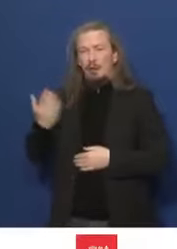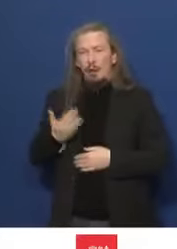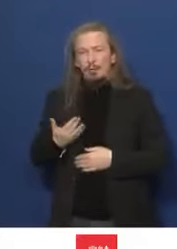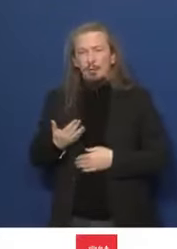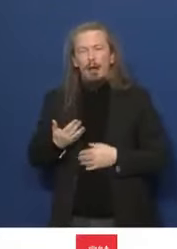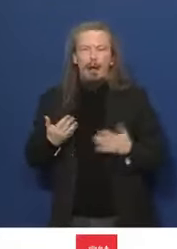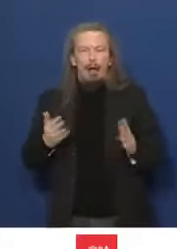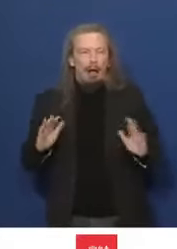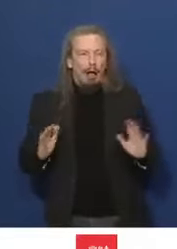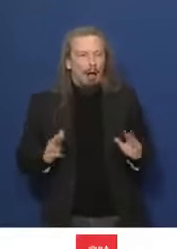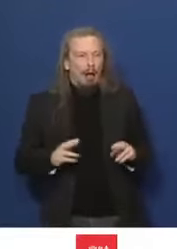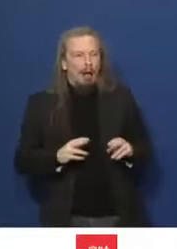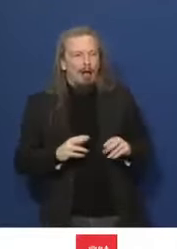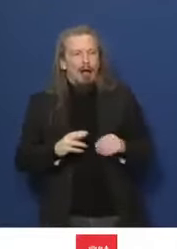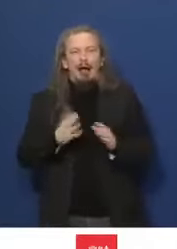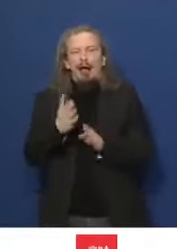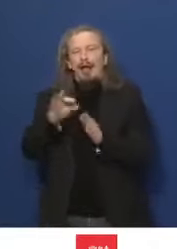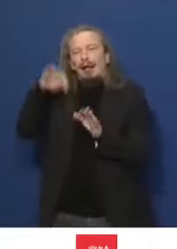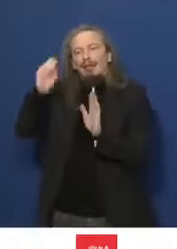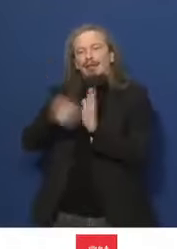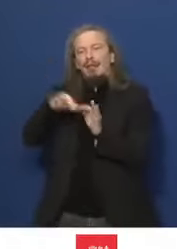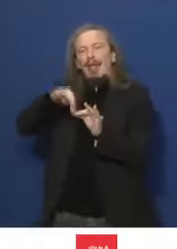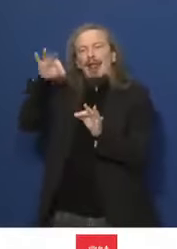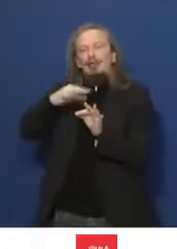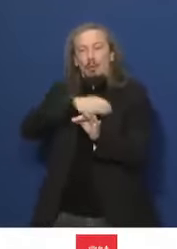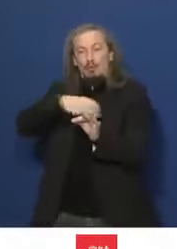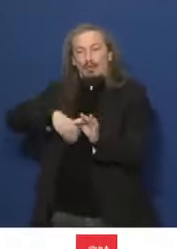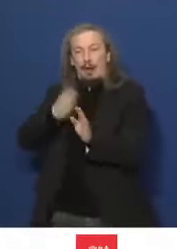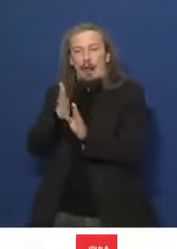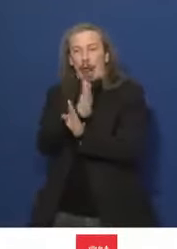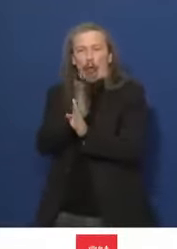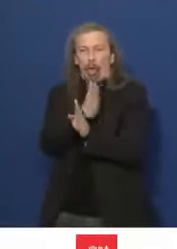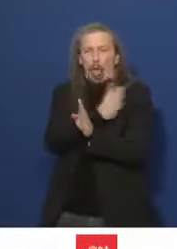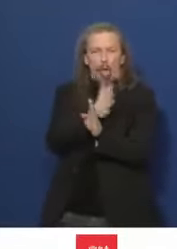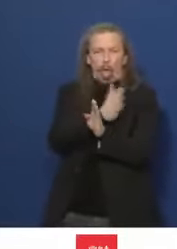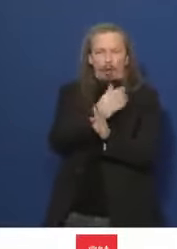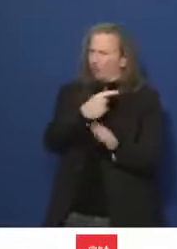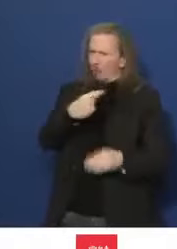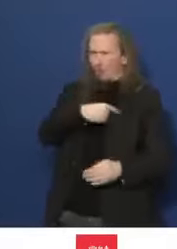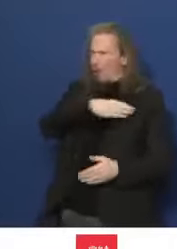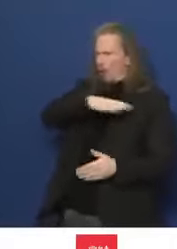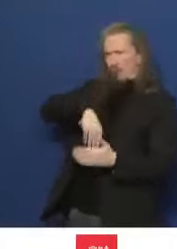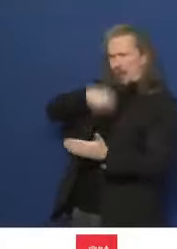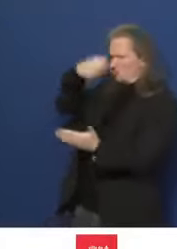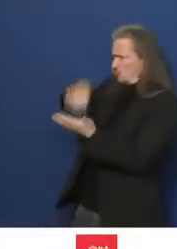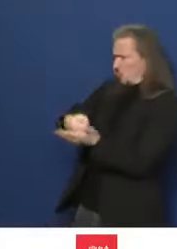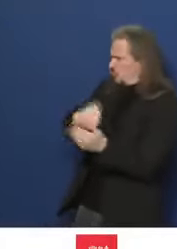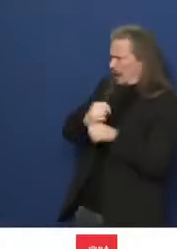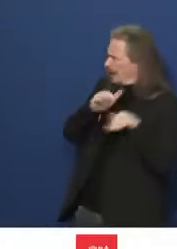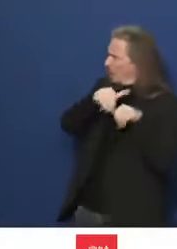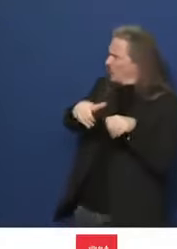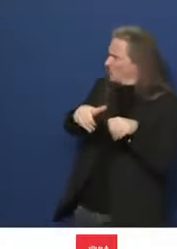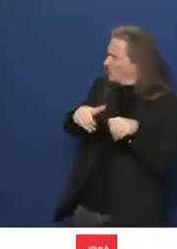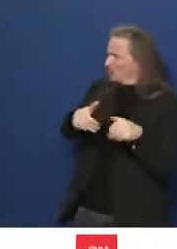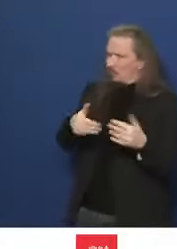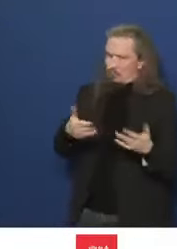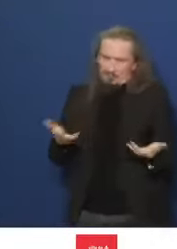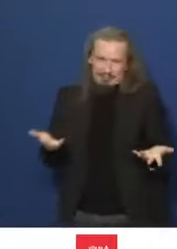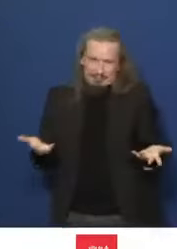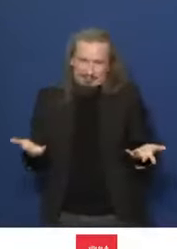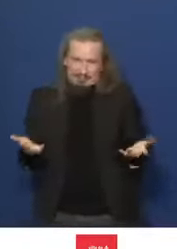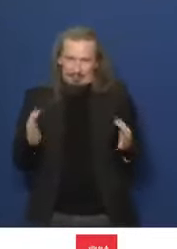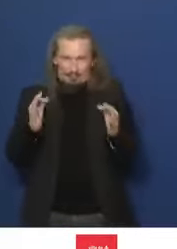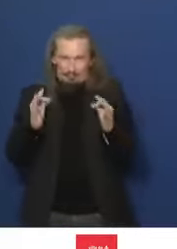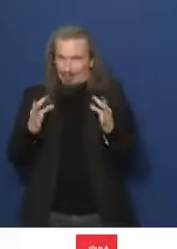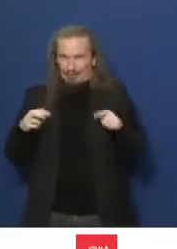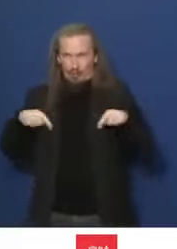mois ou les quelques semaines qui précédaient les élections municipales qu'elle continuait à être maire et à travailler. Eh bien, ce